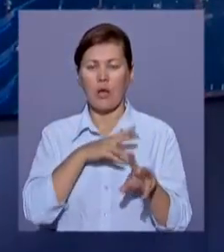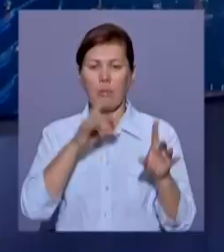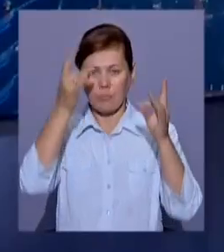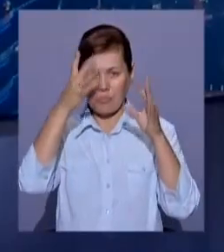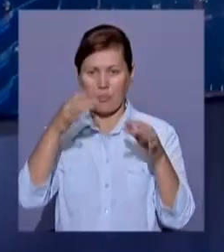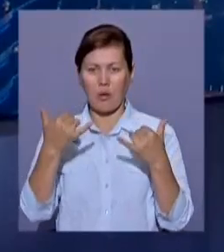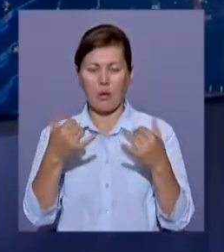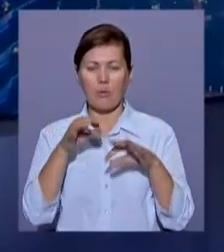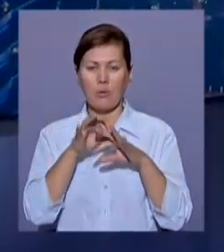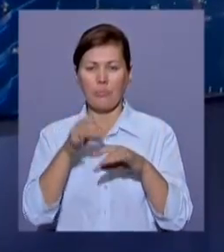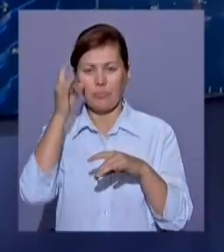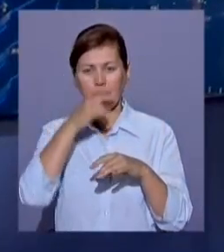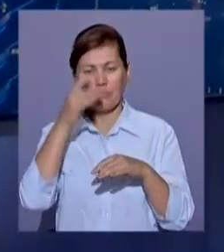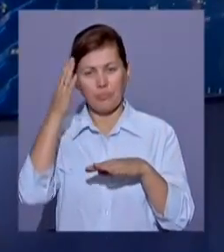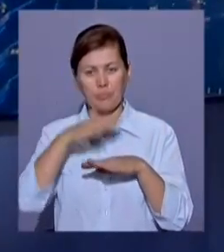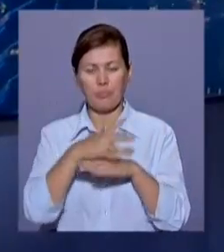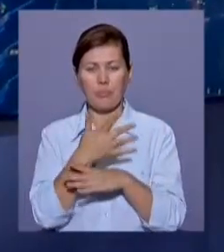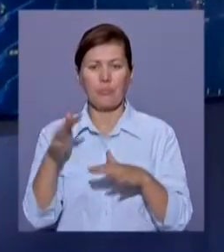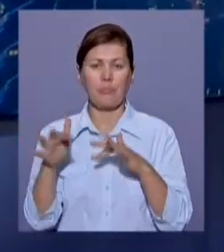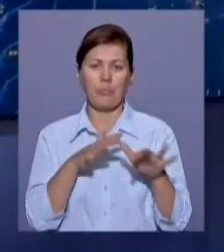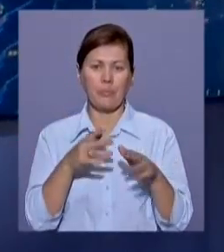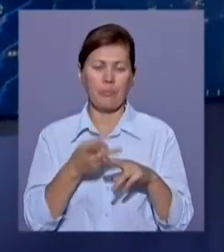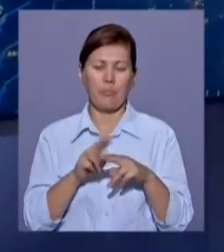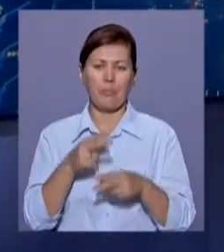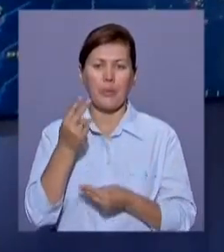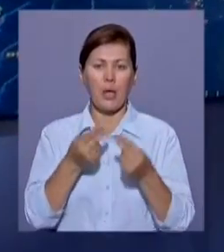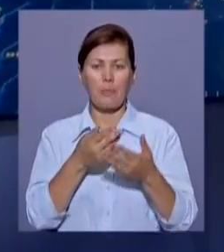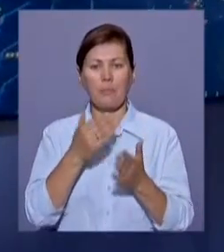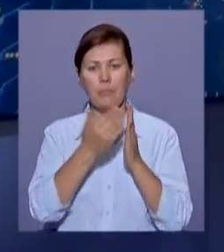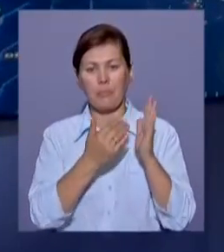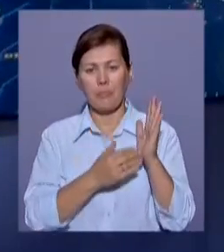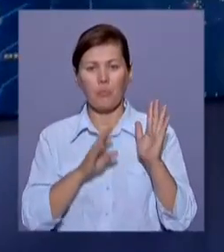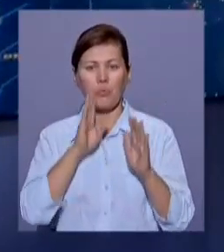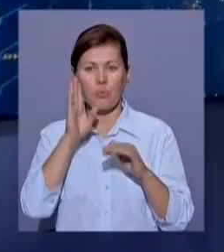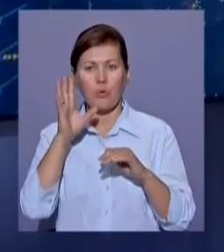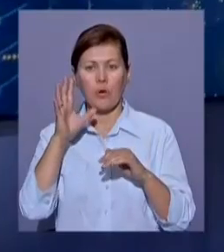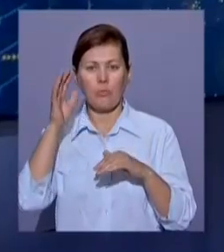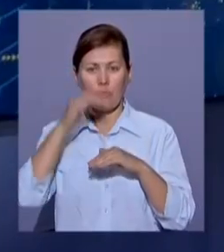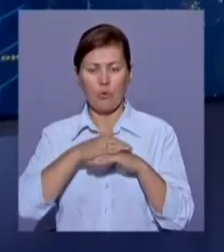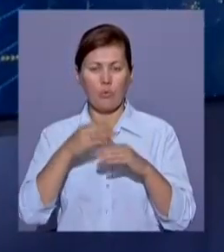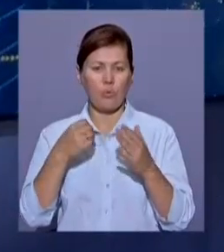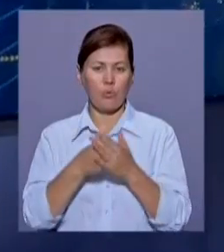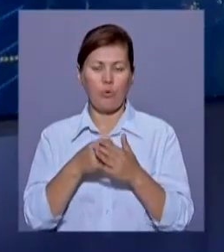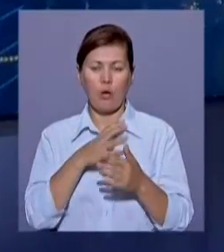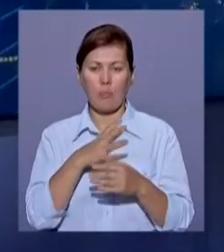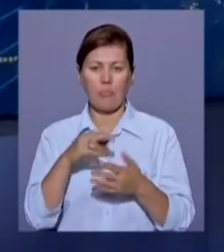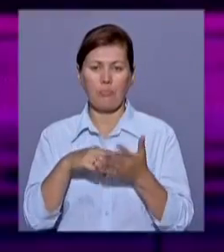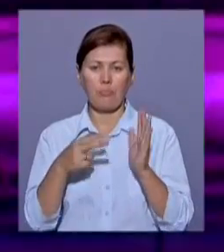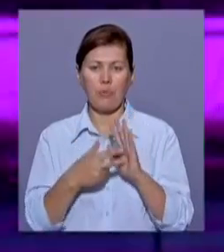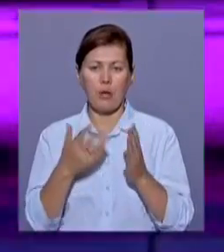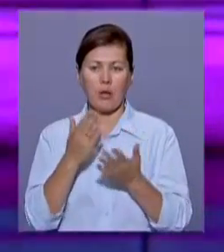өтуде. Қала әкімдігі түрлі концерттік шаралар мен ойын-сауық бағдарламасын таң атқаннан түннің ортасына дейін